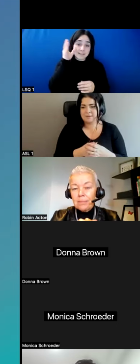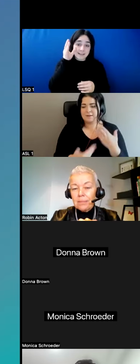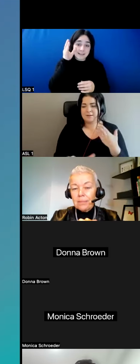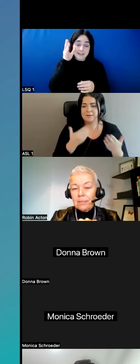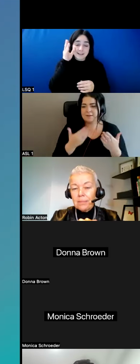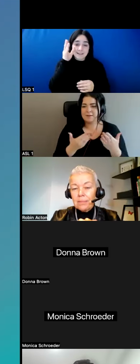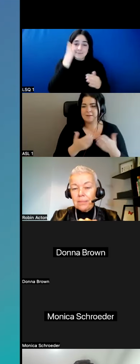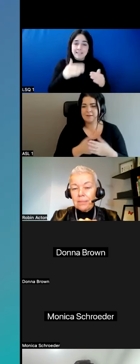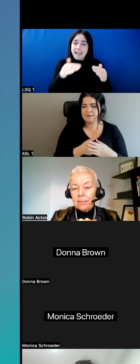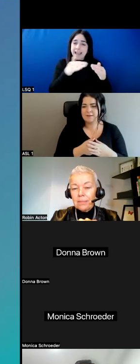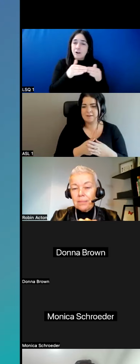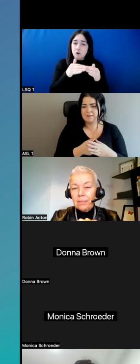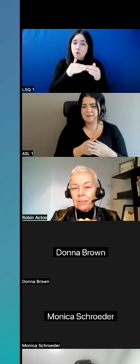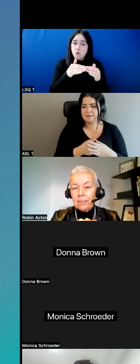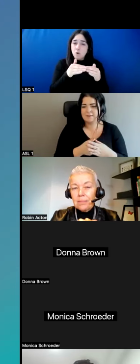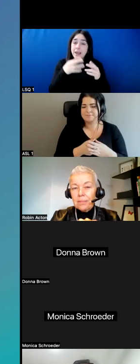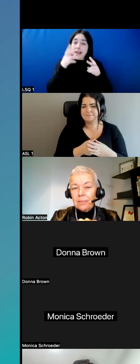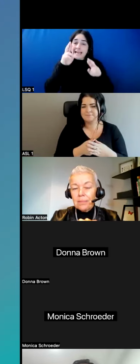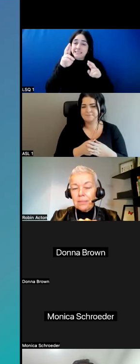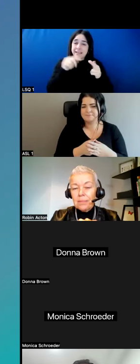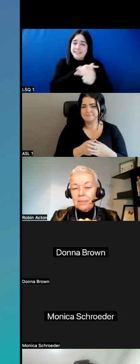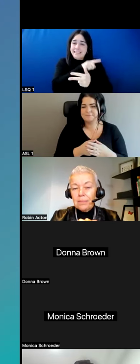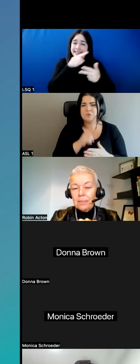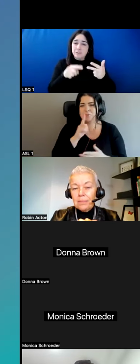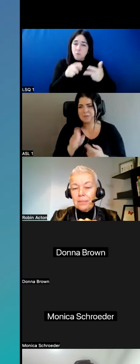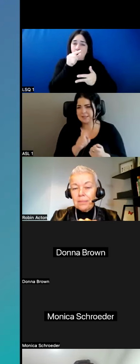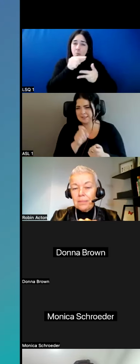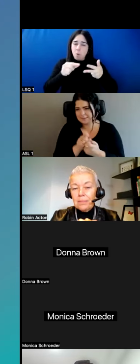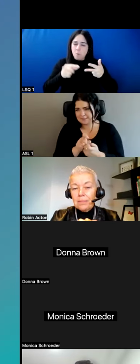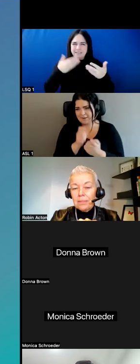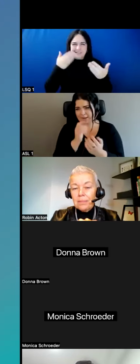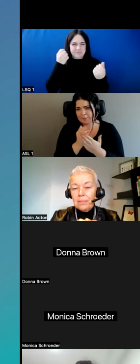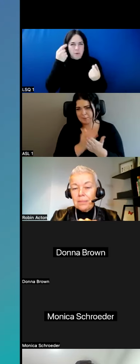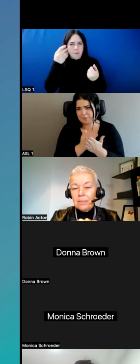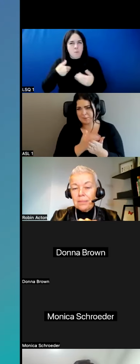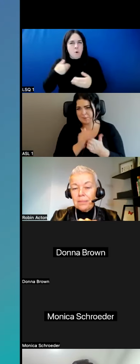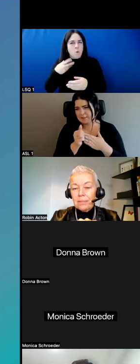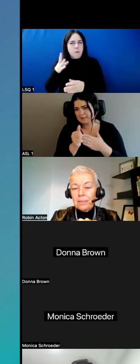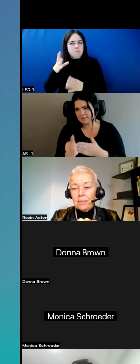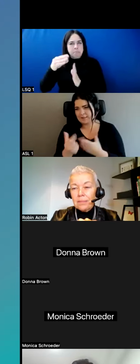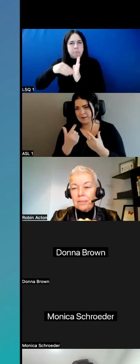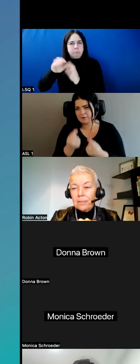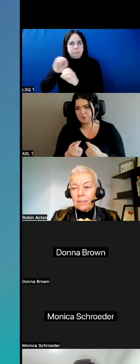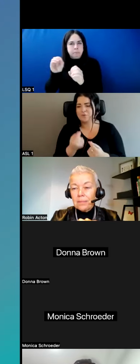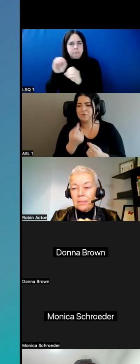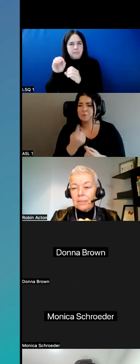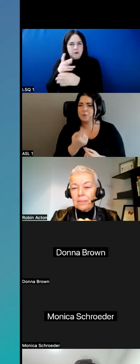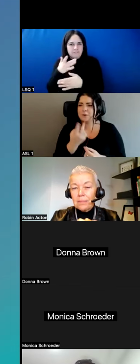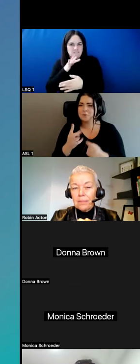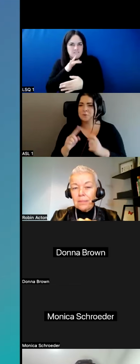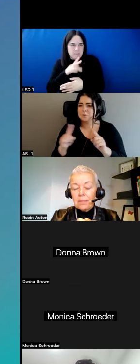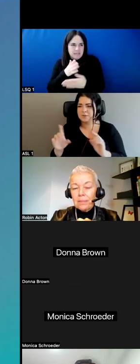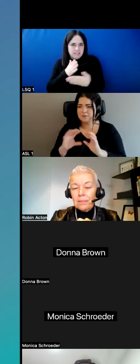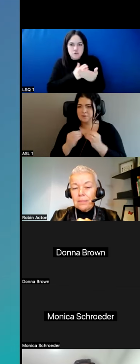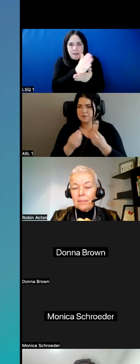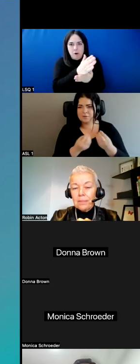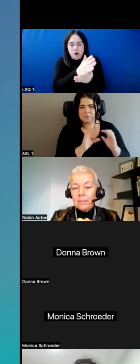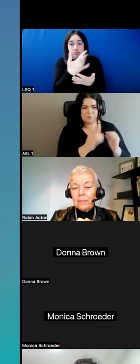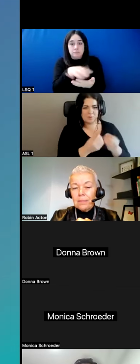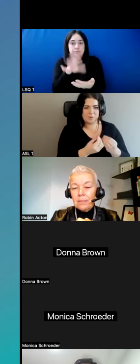sais pas pourquoi ça n'a pas été ajouté, parce que c'est une ligne directrice très particulière qui vient d'une ou